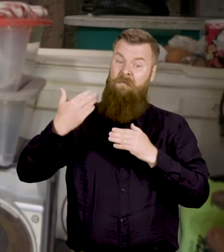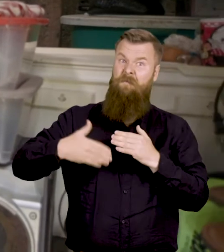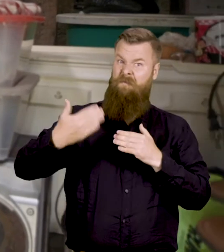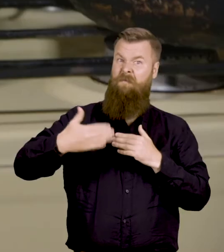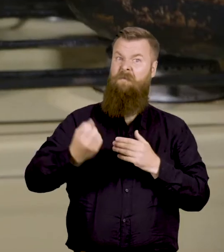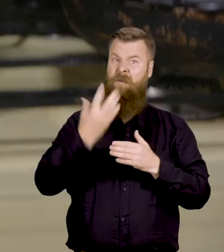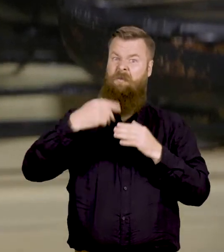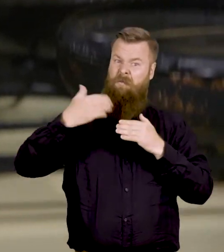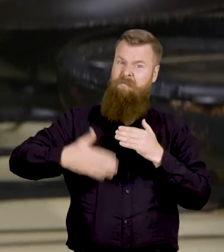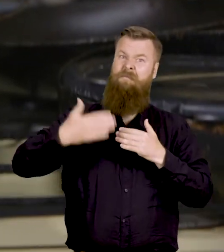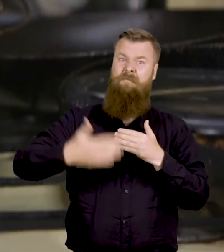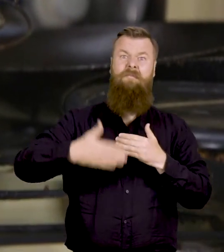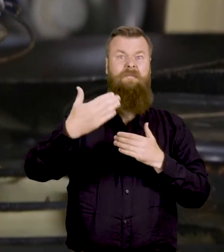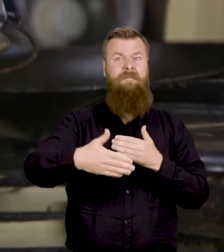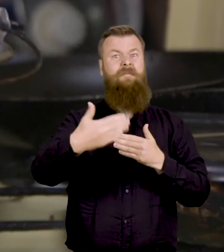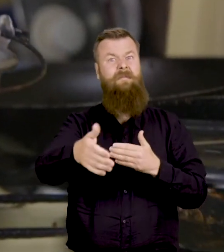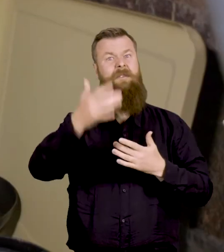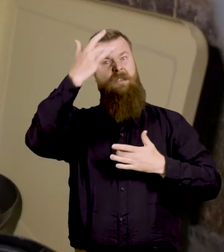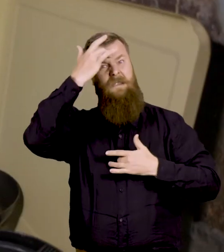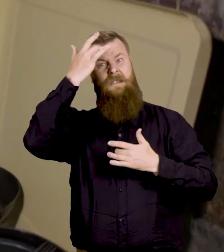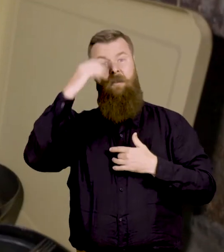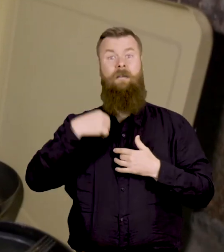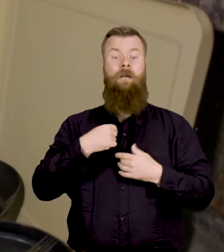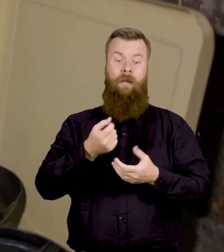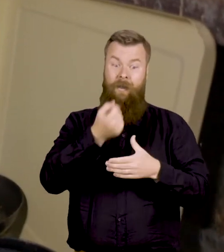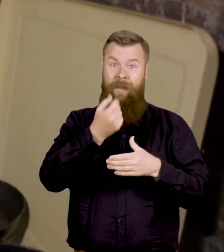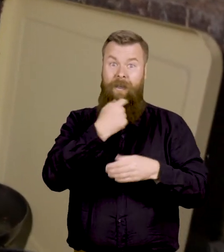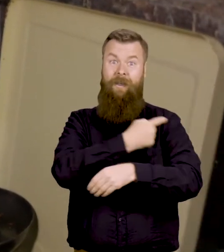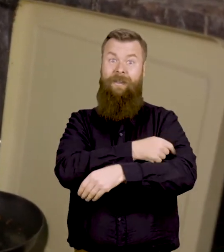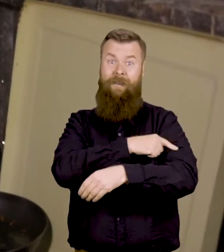c'est quelque chose qui me touche très très souvent.